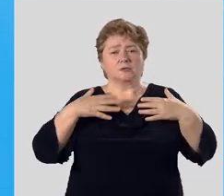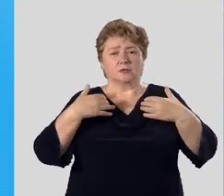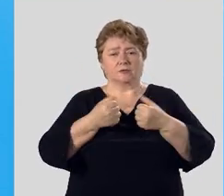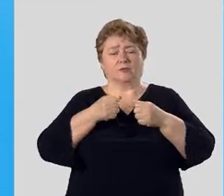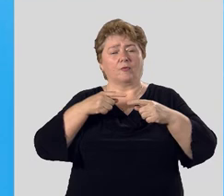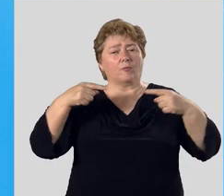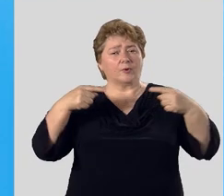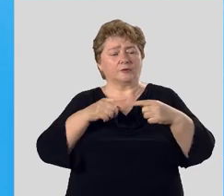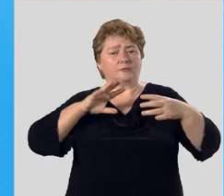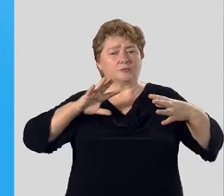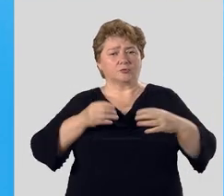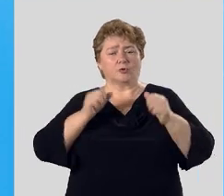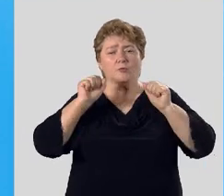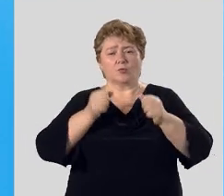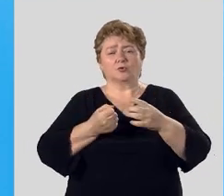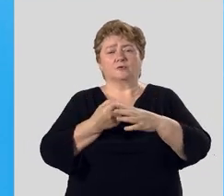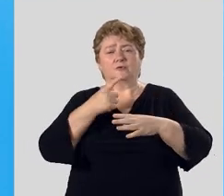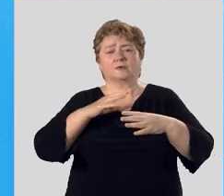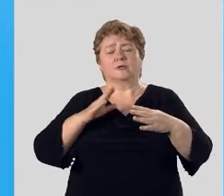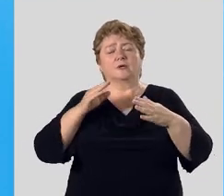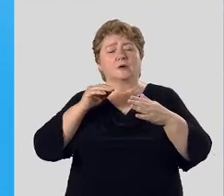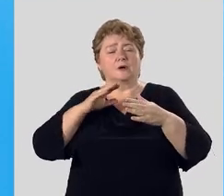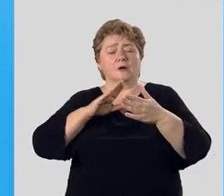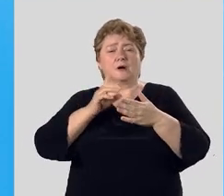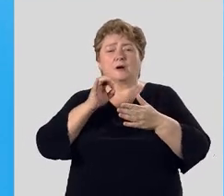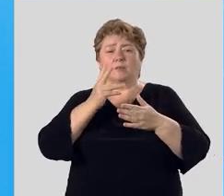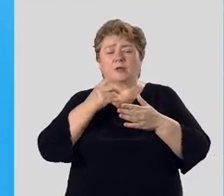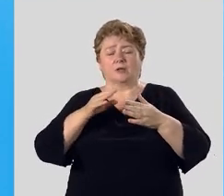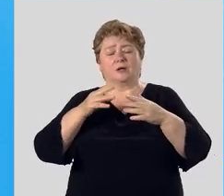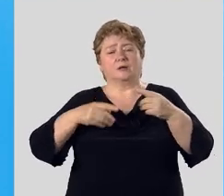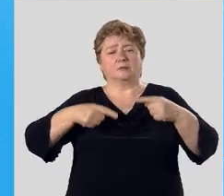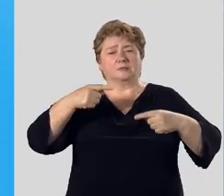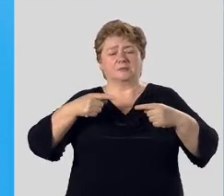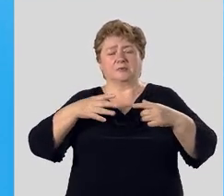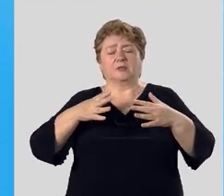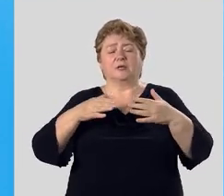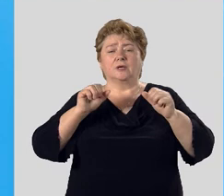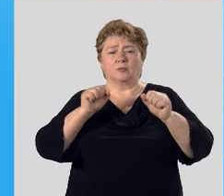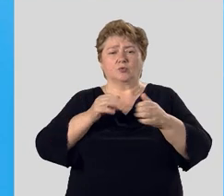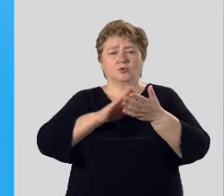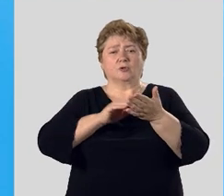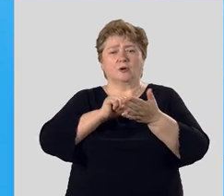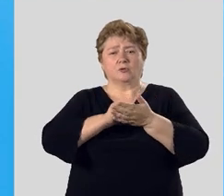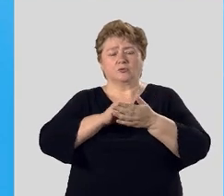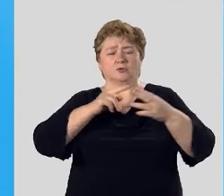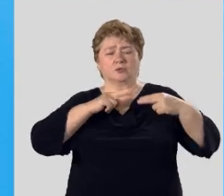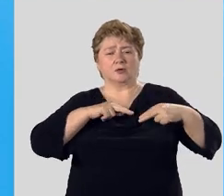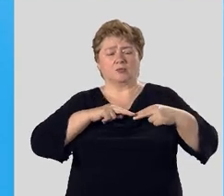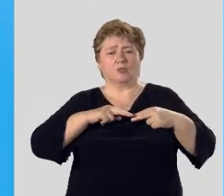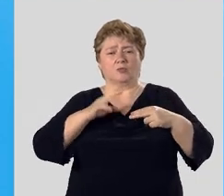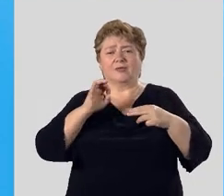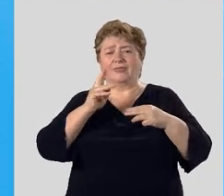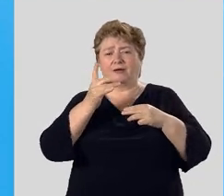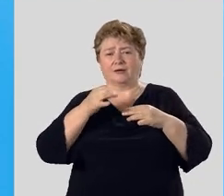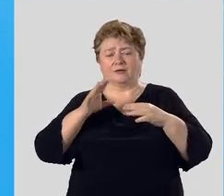как в противном случае может возникнуть существенный гормональный дисбаланс и нарушится деятельность не только